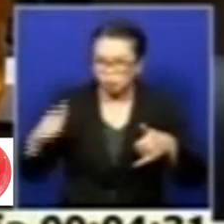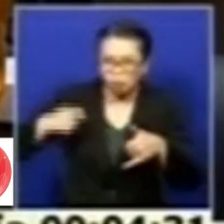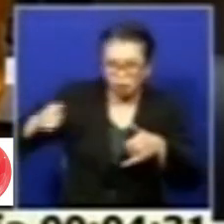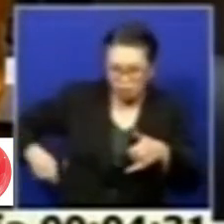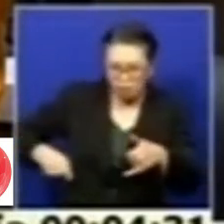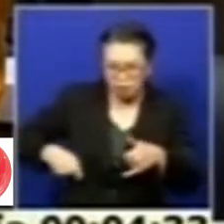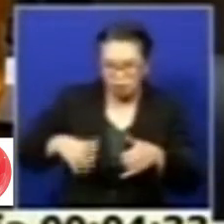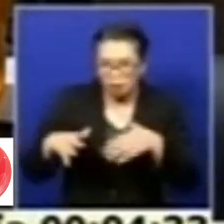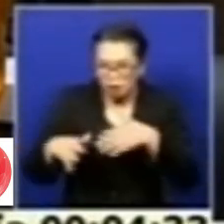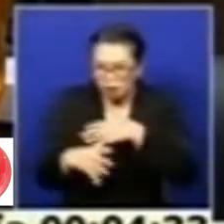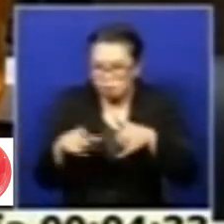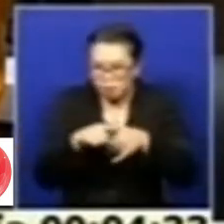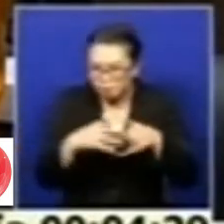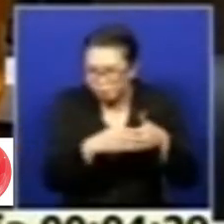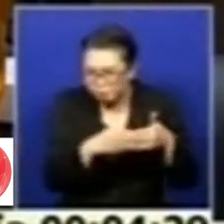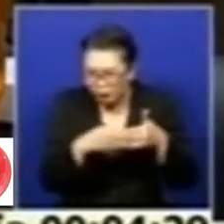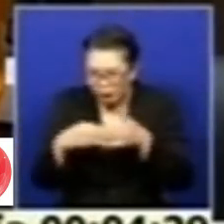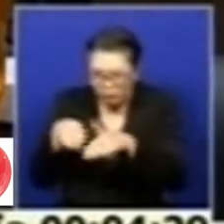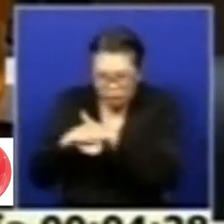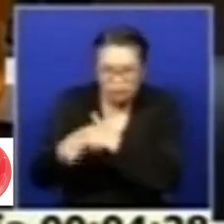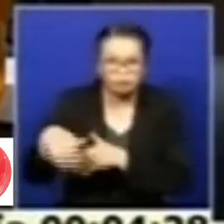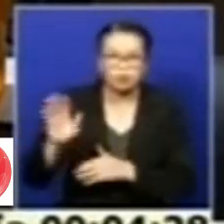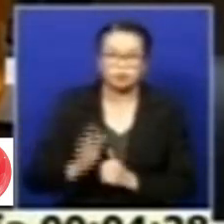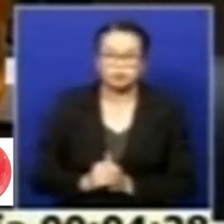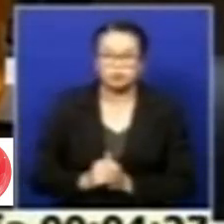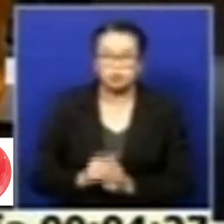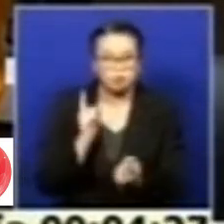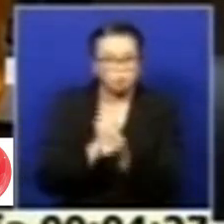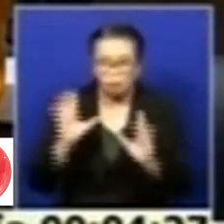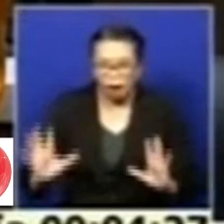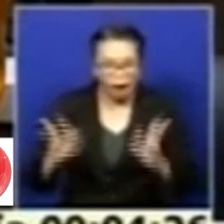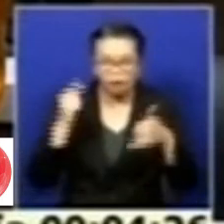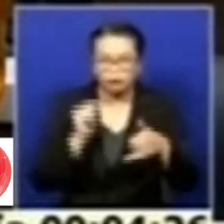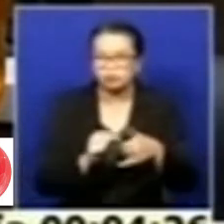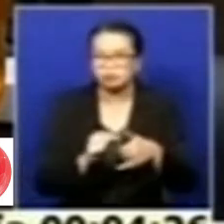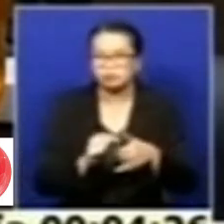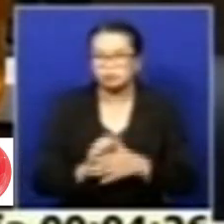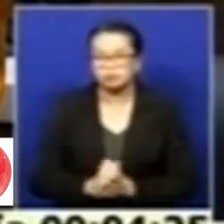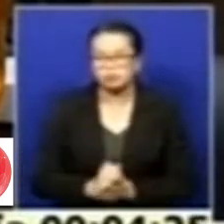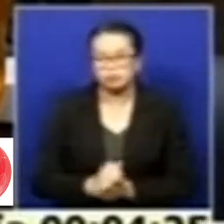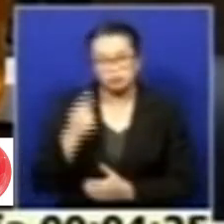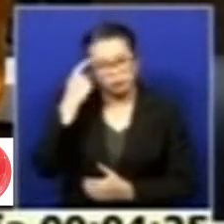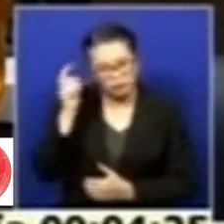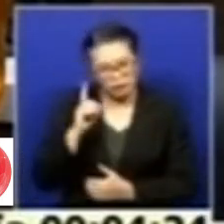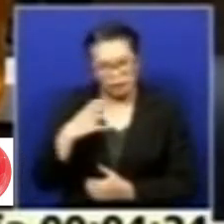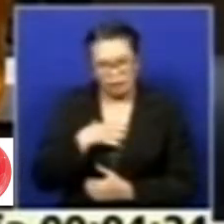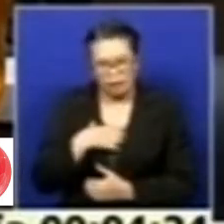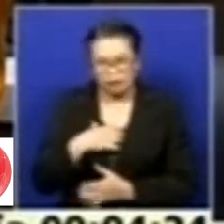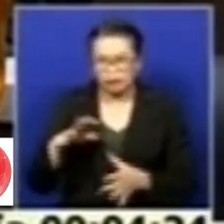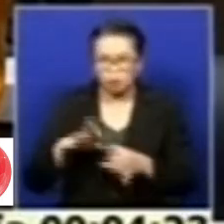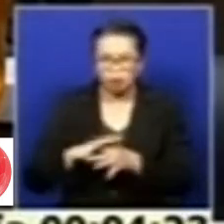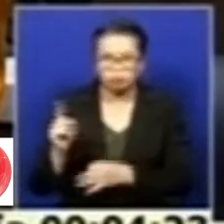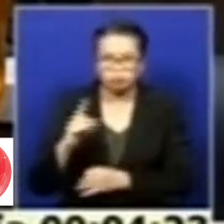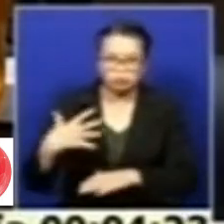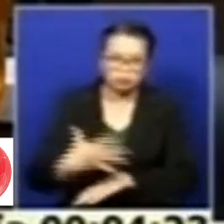แล้วการที่กองทัพบกนะครับออกมาชี้แจงเรื่องดังกล่าวก็เพื่อต้องการตัดความเชื่อมโยงในเรื่องของ